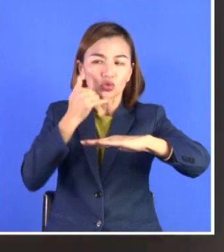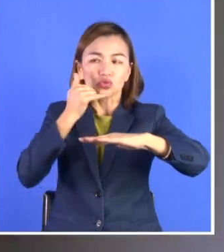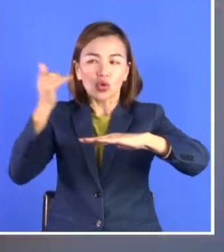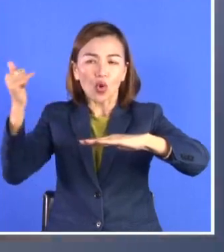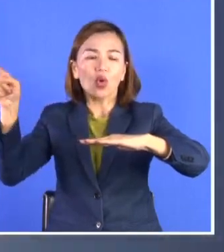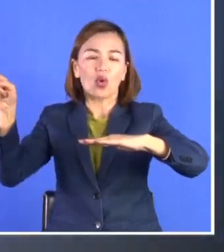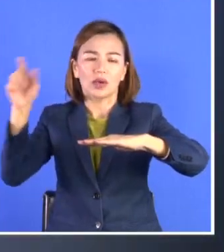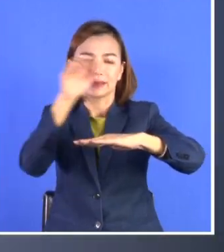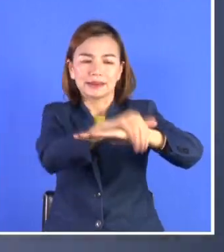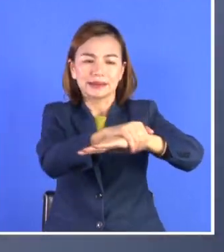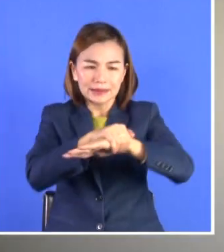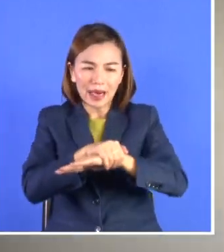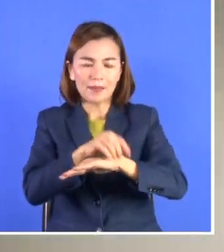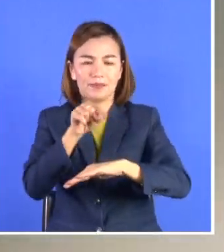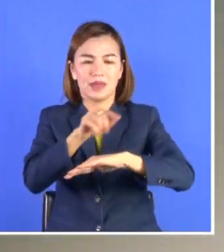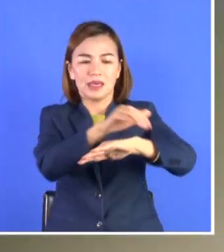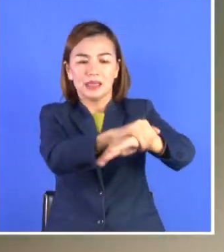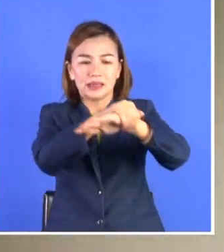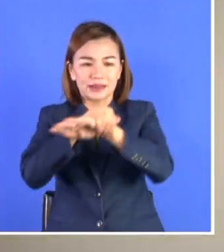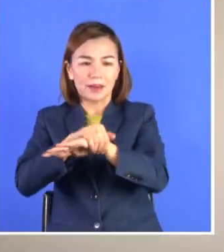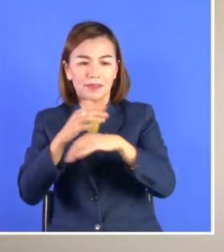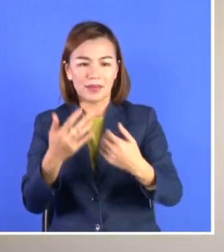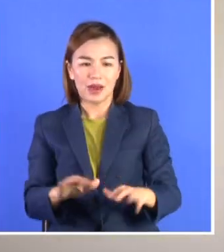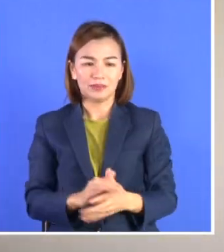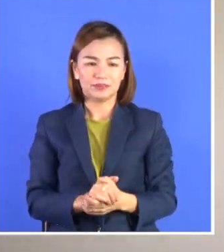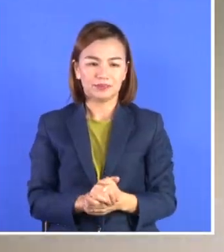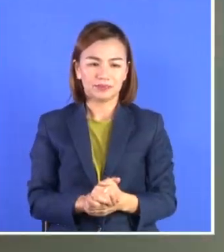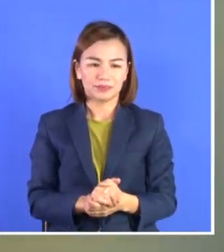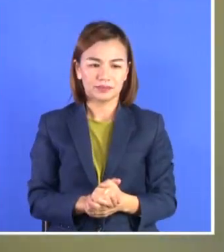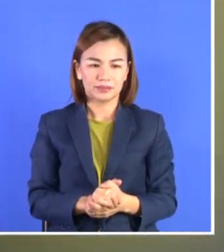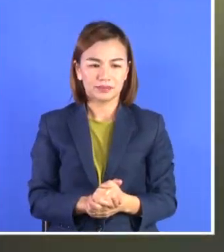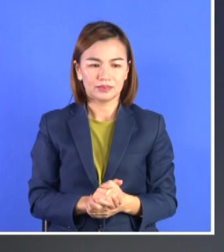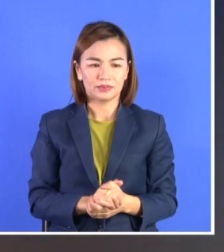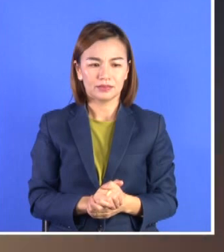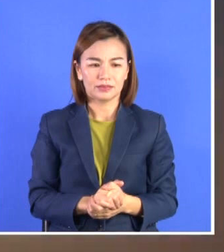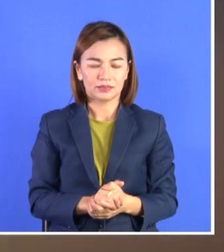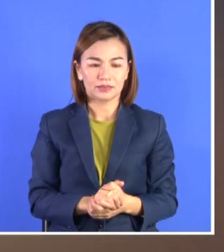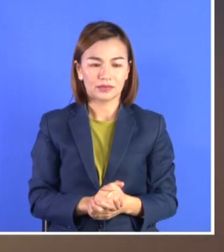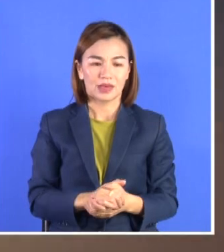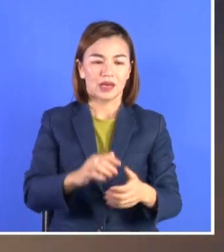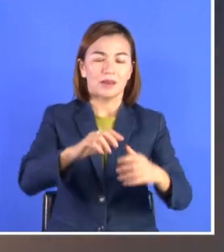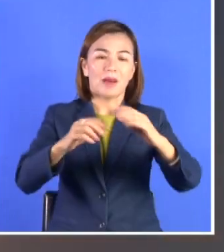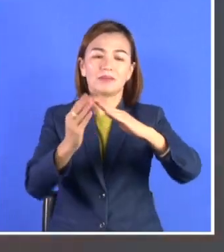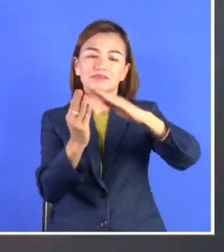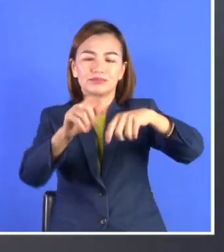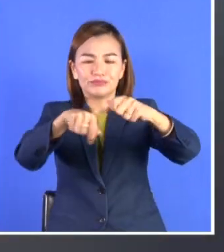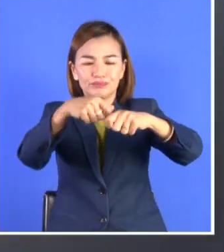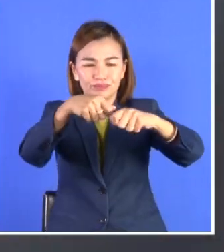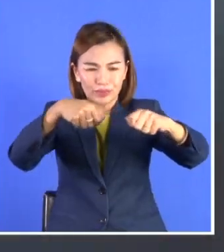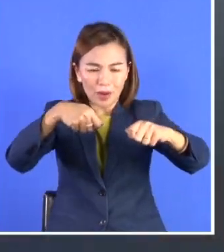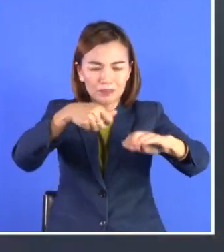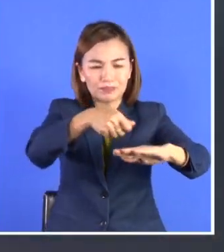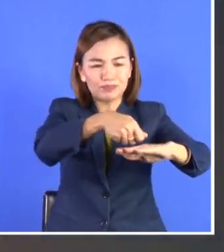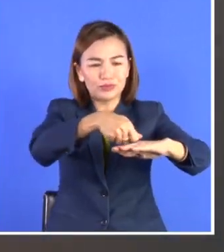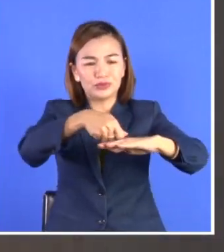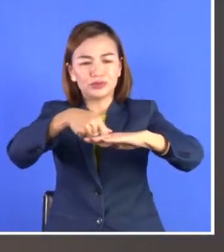าจับภาพนี้คือจับมันแล้วนะคะเออนี่ๆเอาเชือกไปค่อยๆคล้องคอนะดึงมันขึ้นมาก็มา